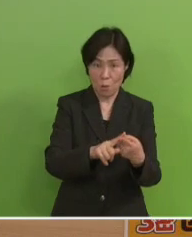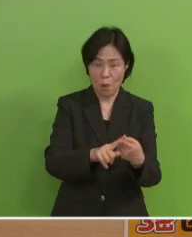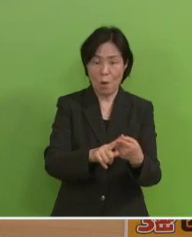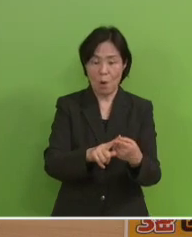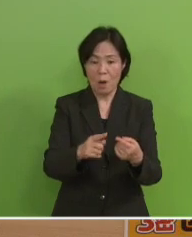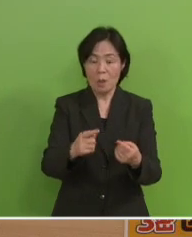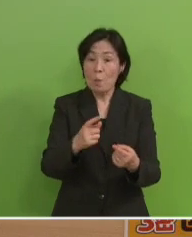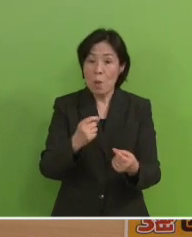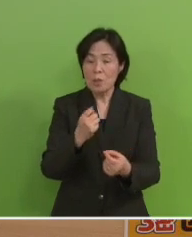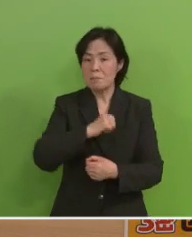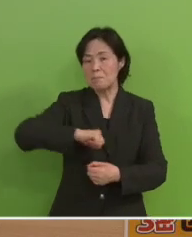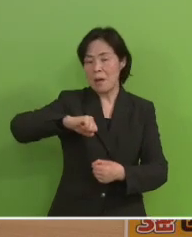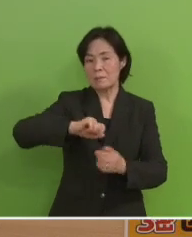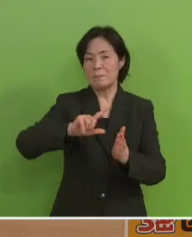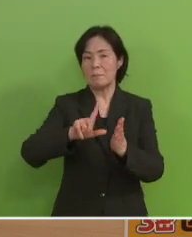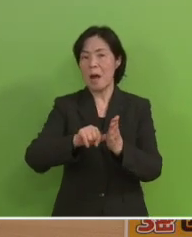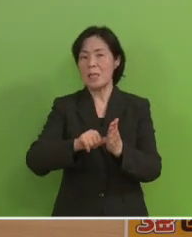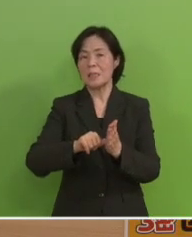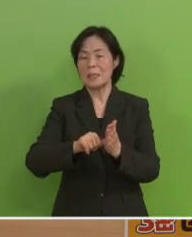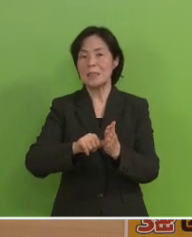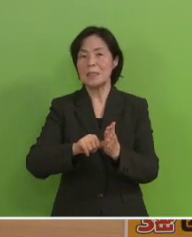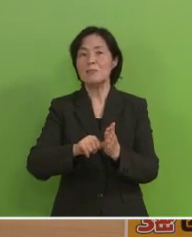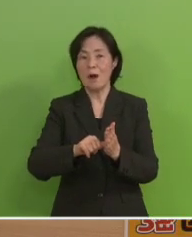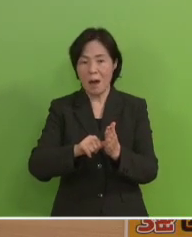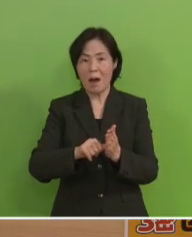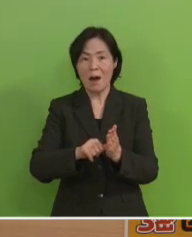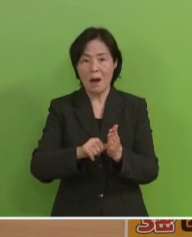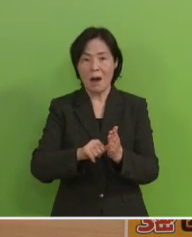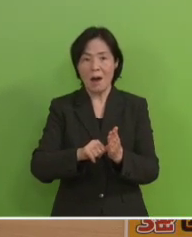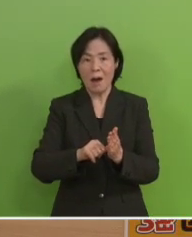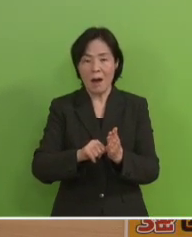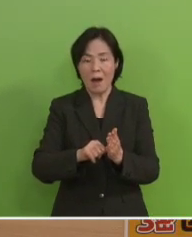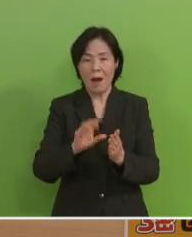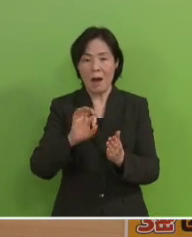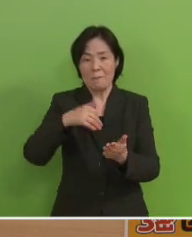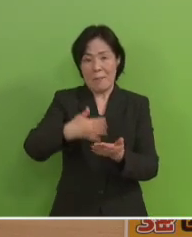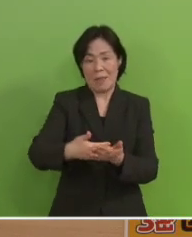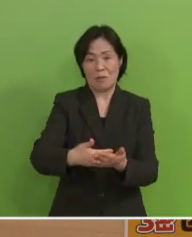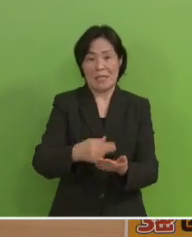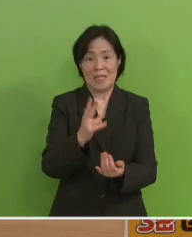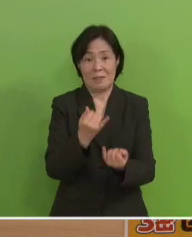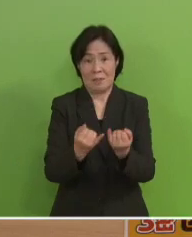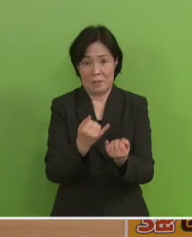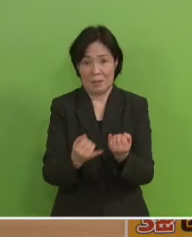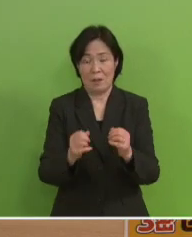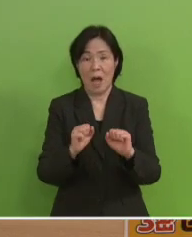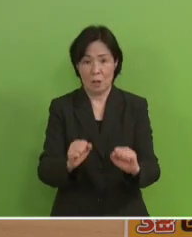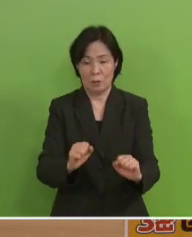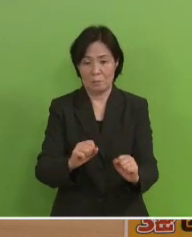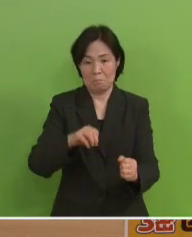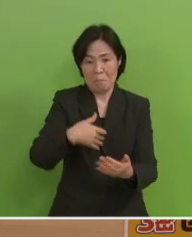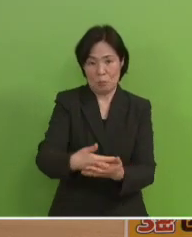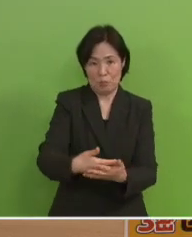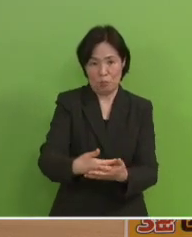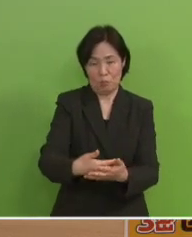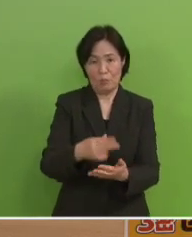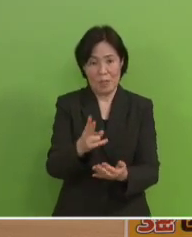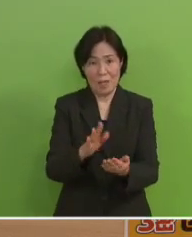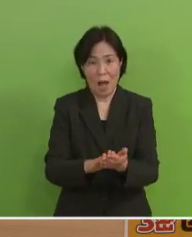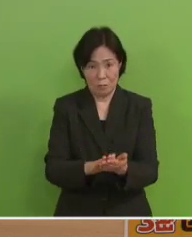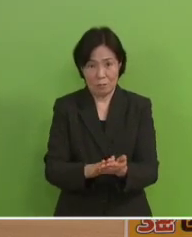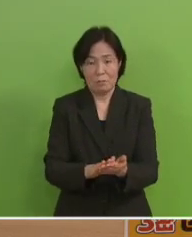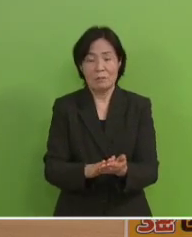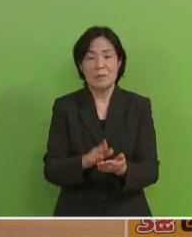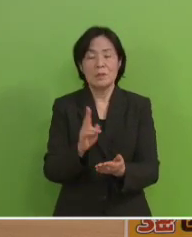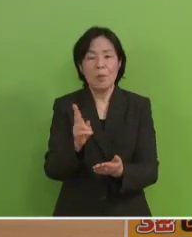従わなかった場合はまあ歌謡というペナルティーが実施される点でございますでこれはあの